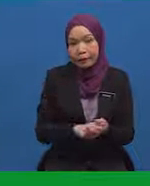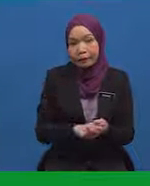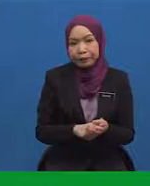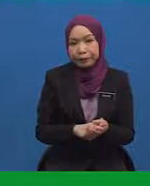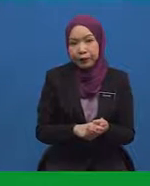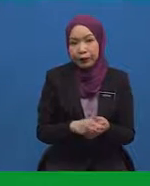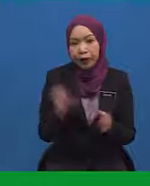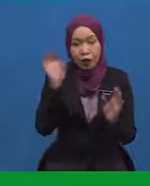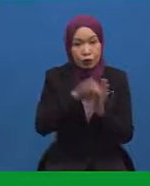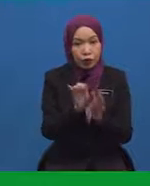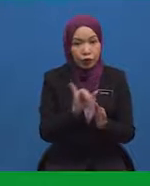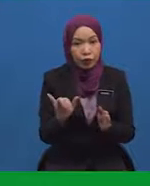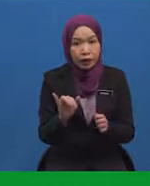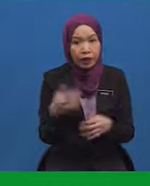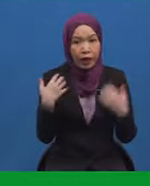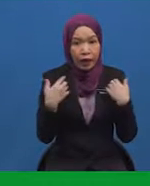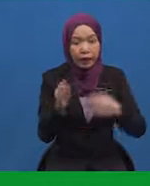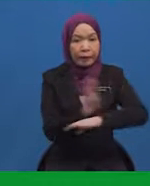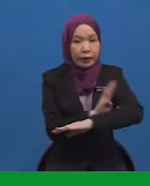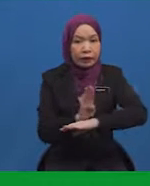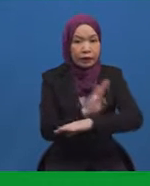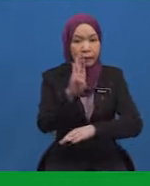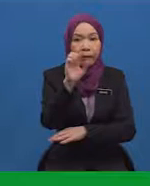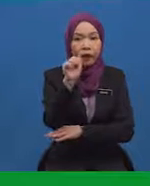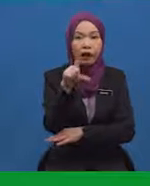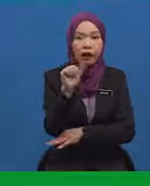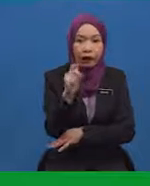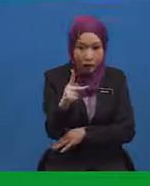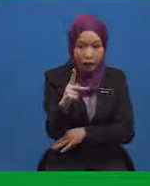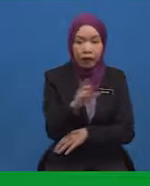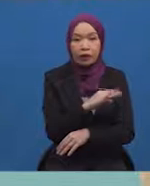pembalakan. Contohnya Kanada dan Siberia.